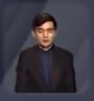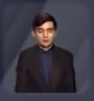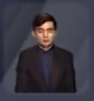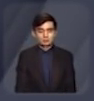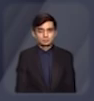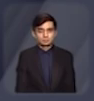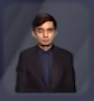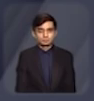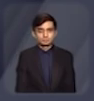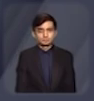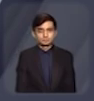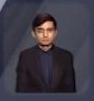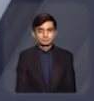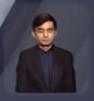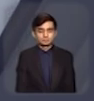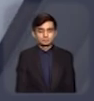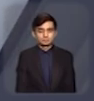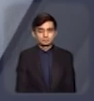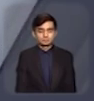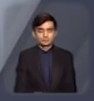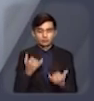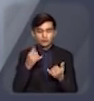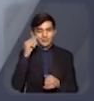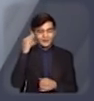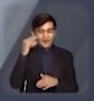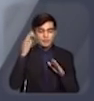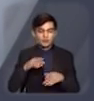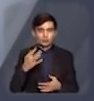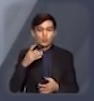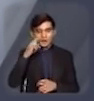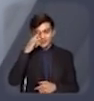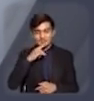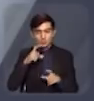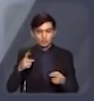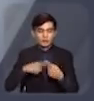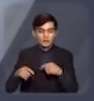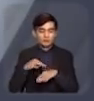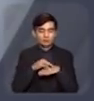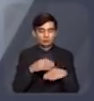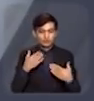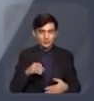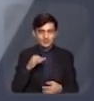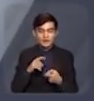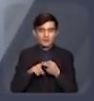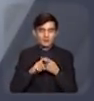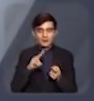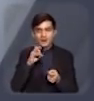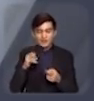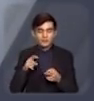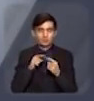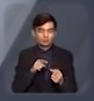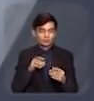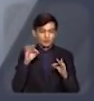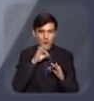медициналық қолғаптар және маскалар түрінде. Бүгін Қытайдан елге қанша қазақстандық оралды? Коронавирустен сақтық шаралары жалғаса